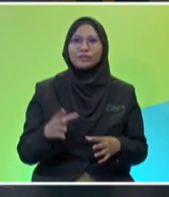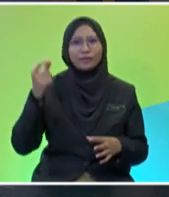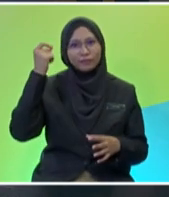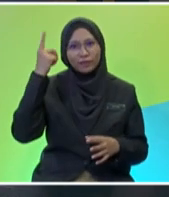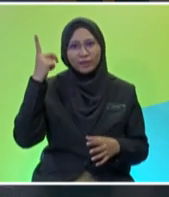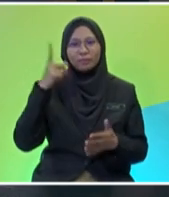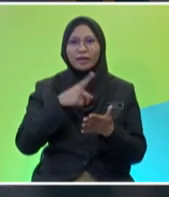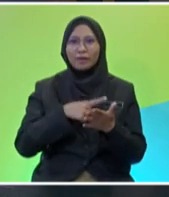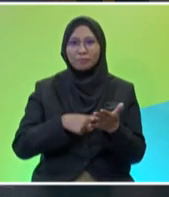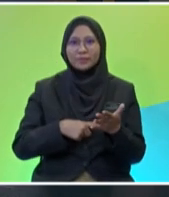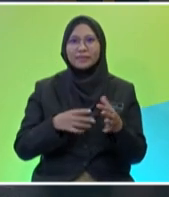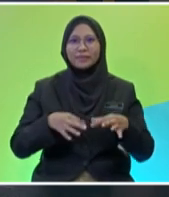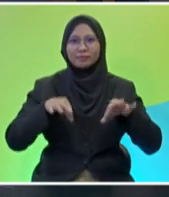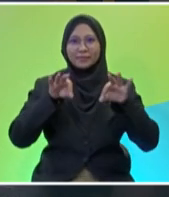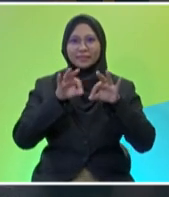cari